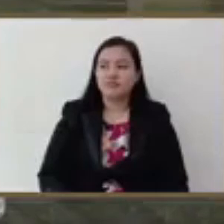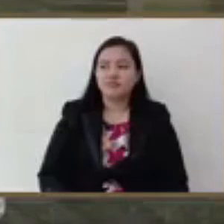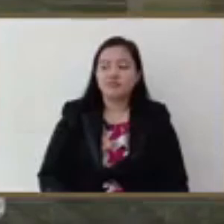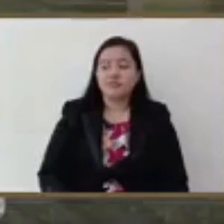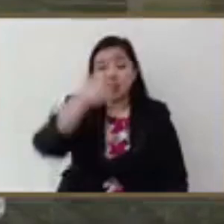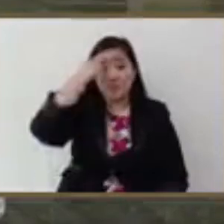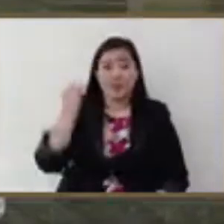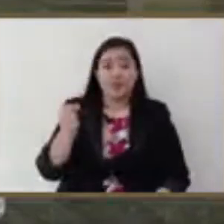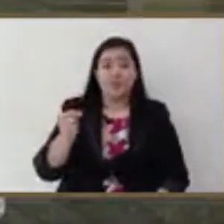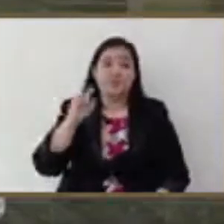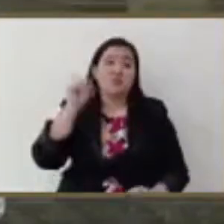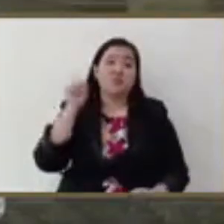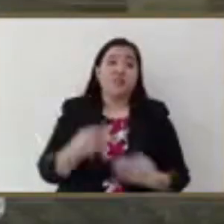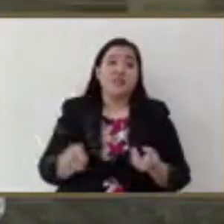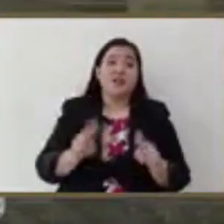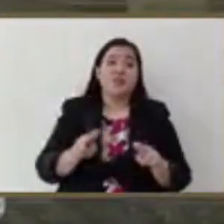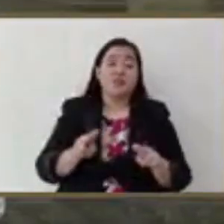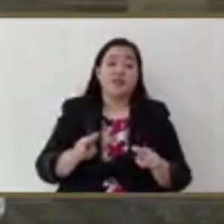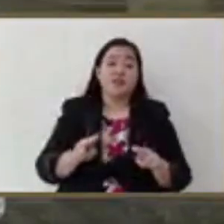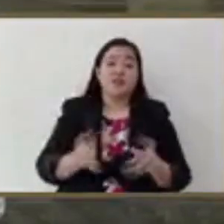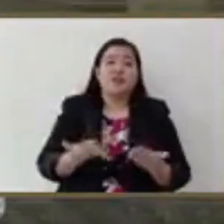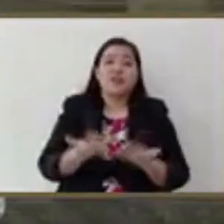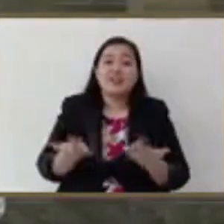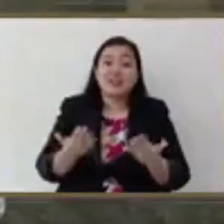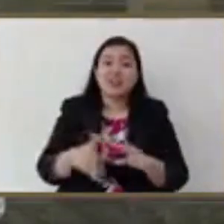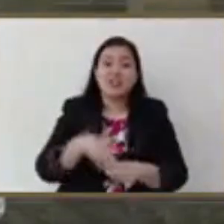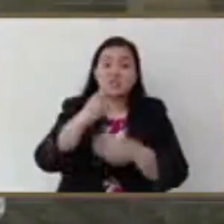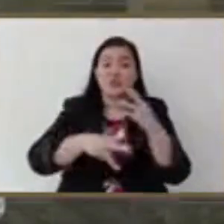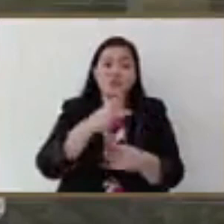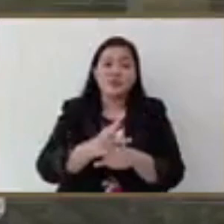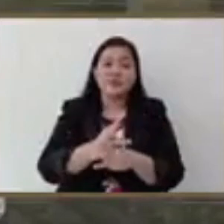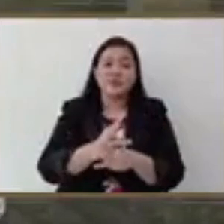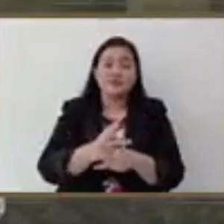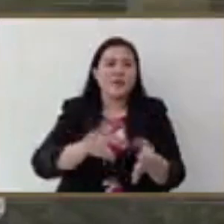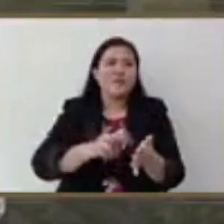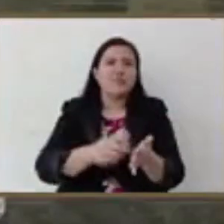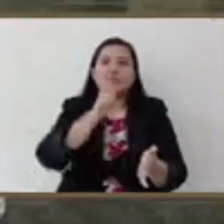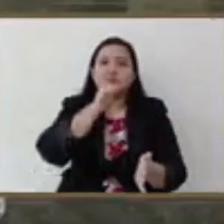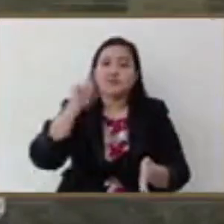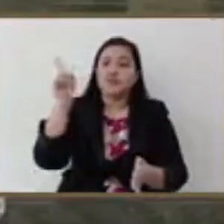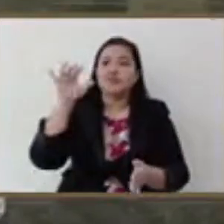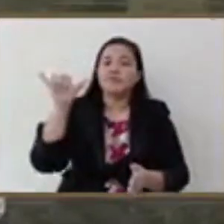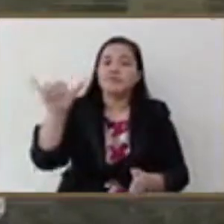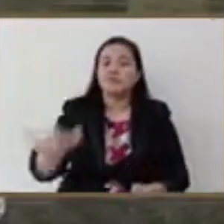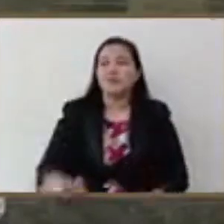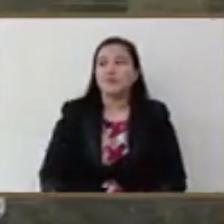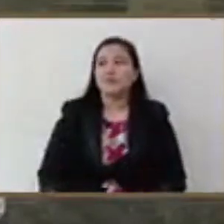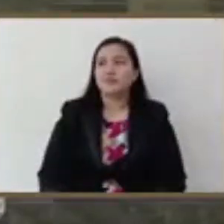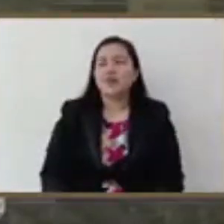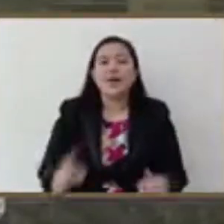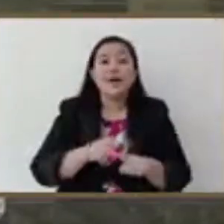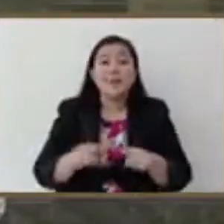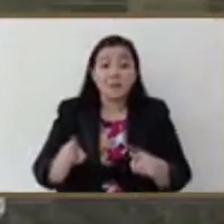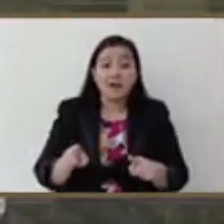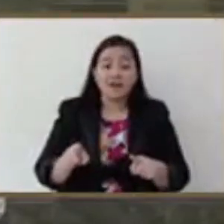eh. Pero, sa kingdom ng Panginoon, yung ayaw mo dito, ng mga taong ayaw mong